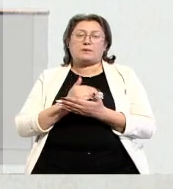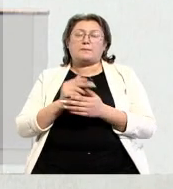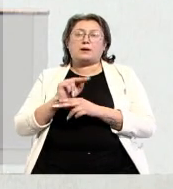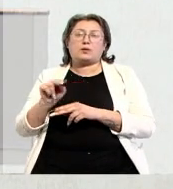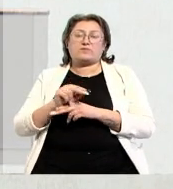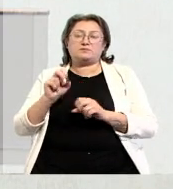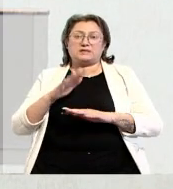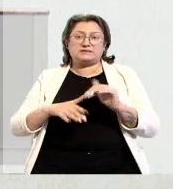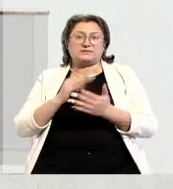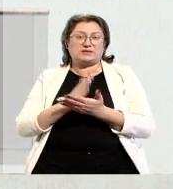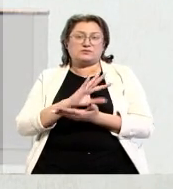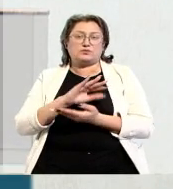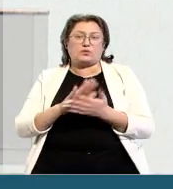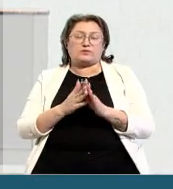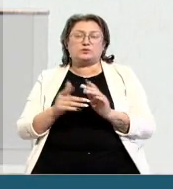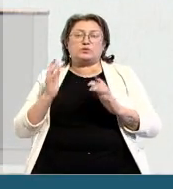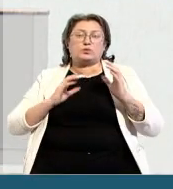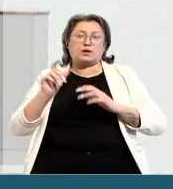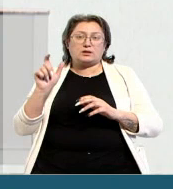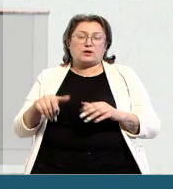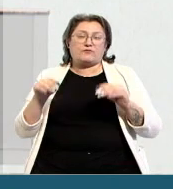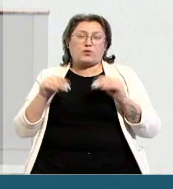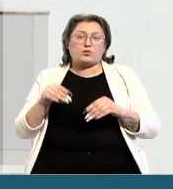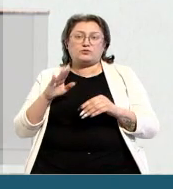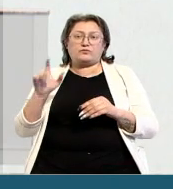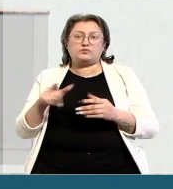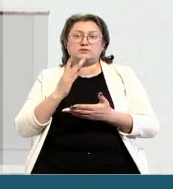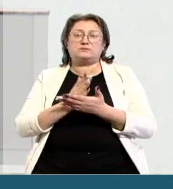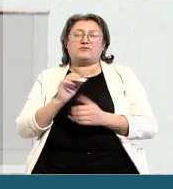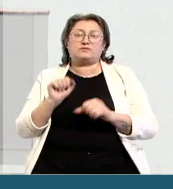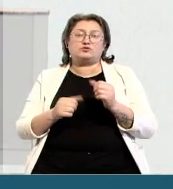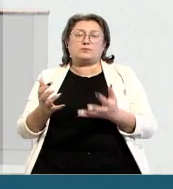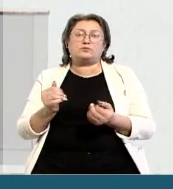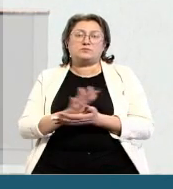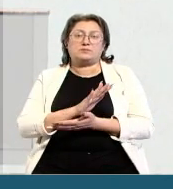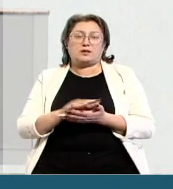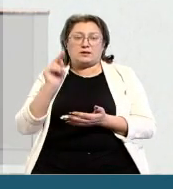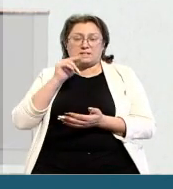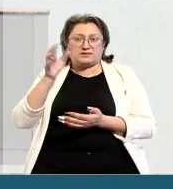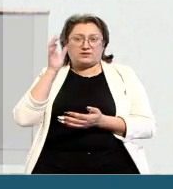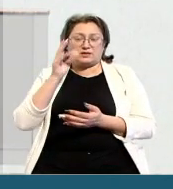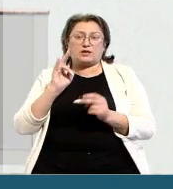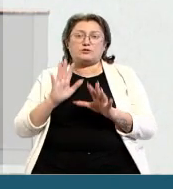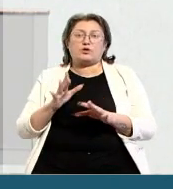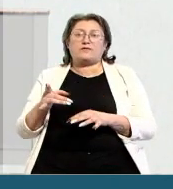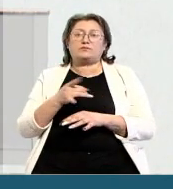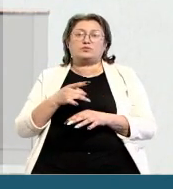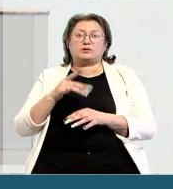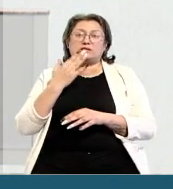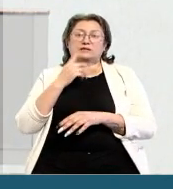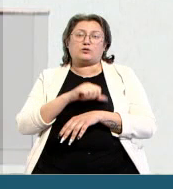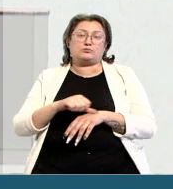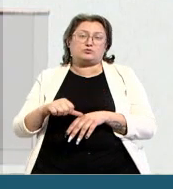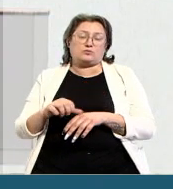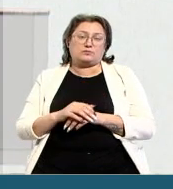жасалған. Колледждер мен жоғарғы оқу орындарының студенттеріне тек Қазақстан Республикасында ғана емес, шет елдерде тегін білім алуына мүмкіндік бар.